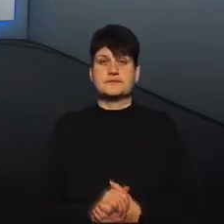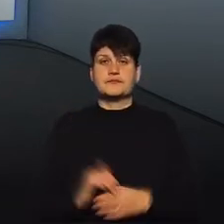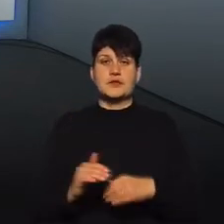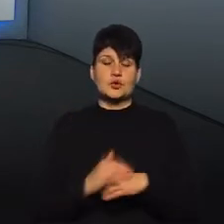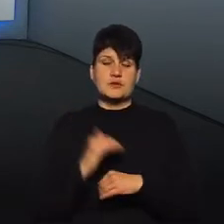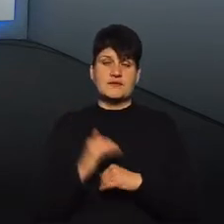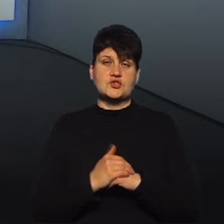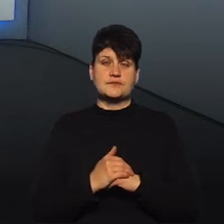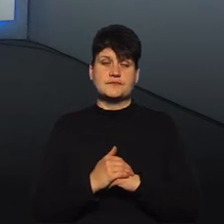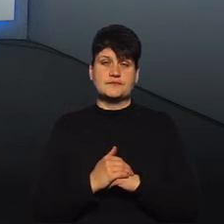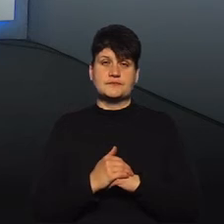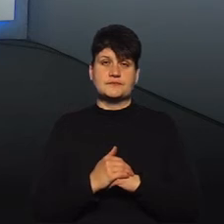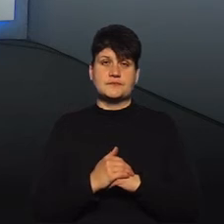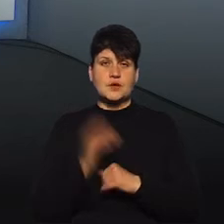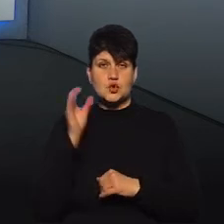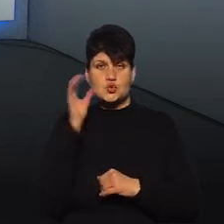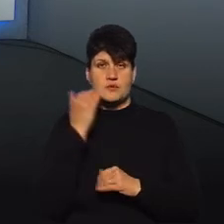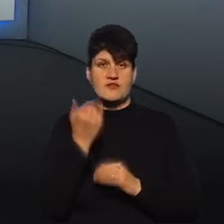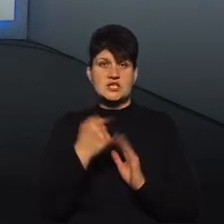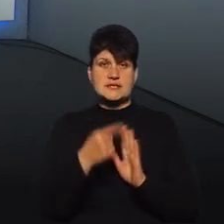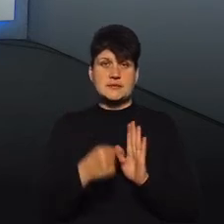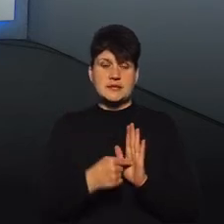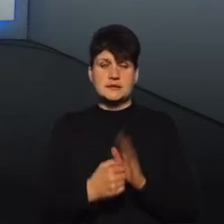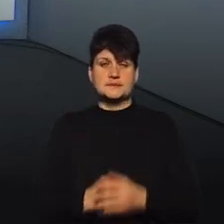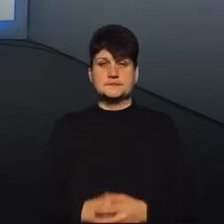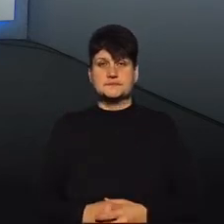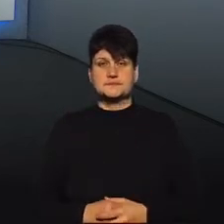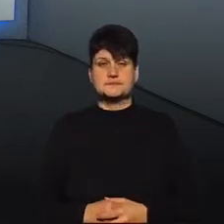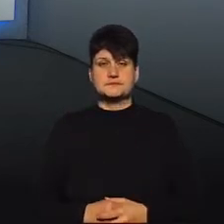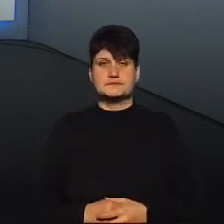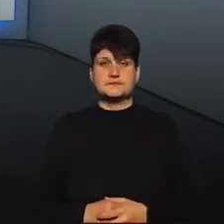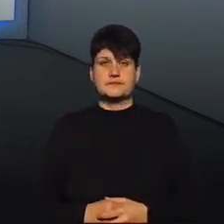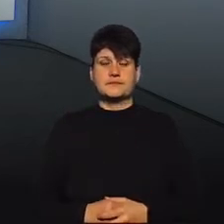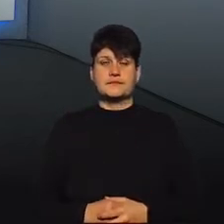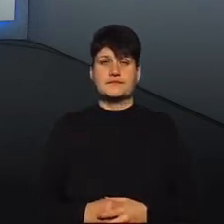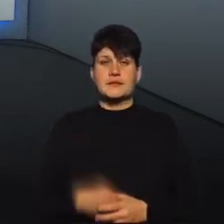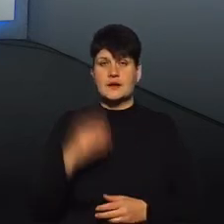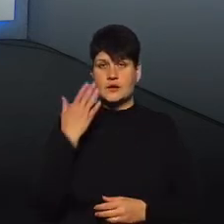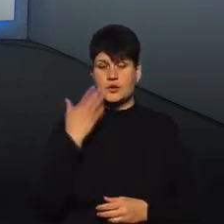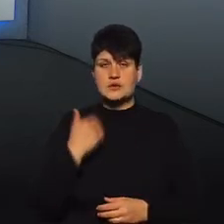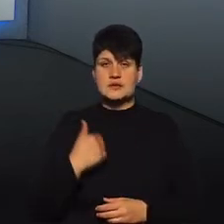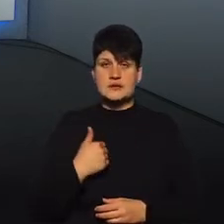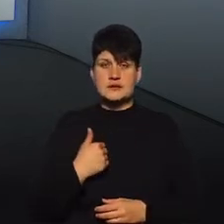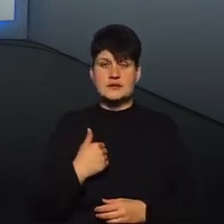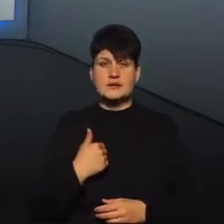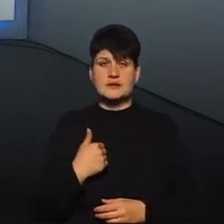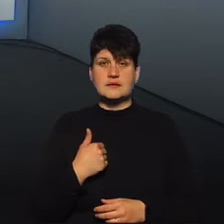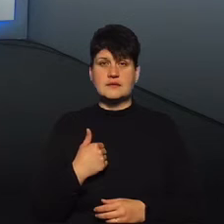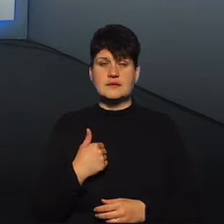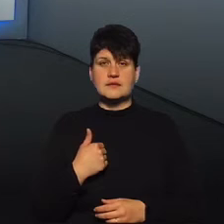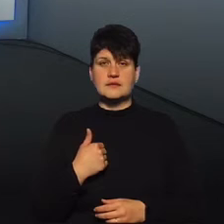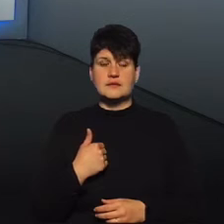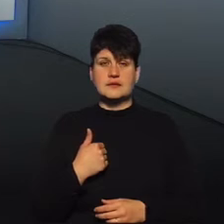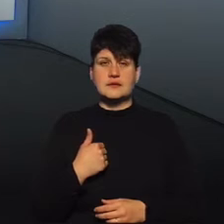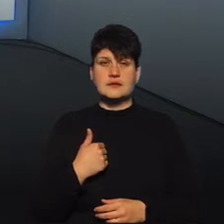вечір, слухаємо ваше запитання. Добрий вечір. Коли я мав можливість таку відпочивати в Єгипті,